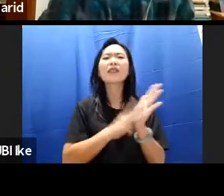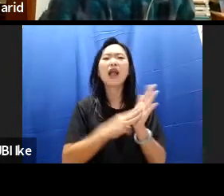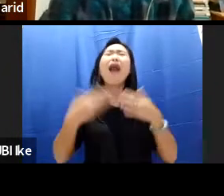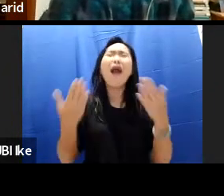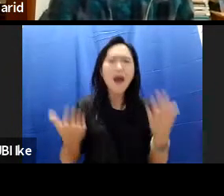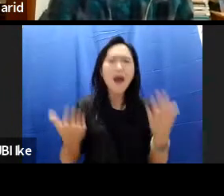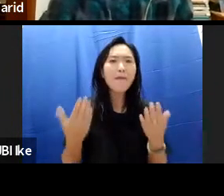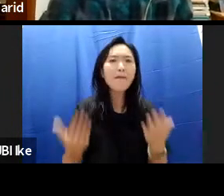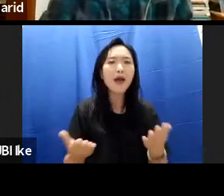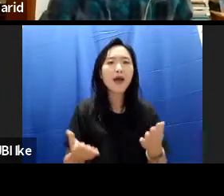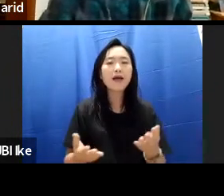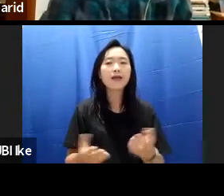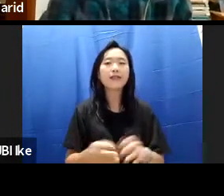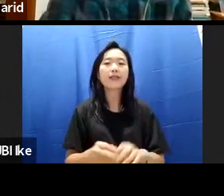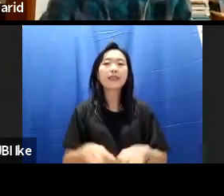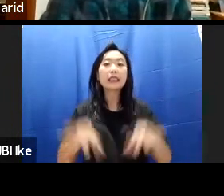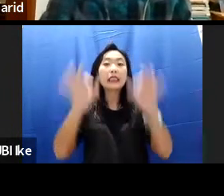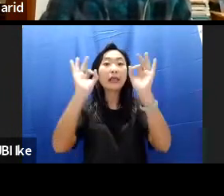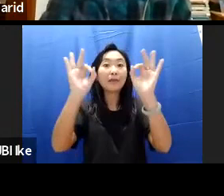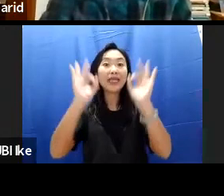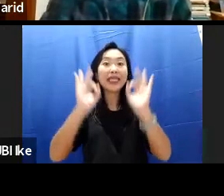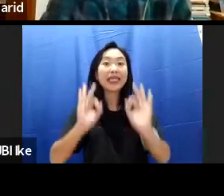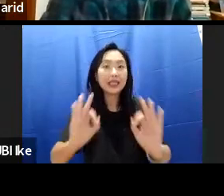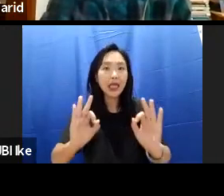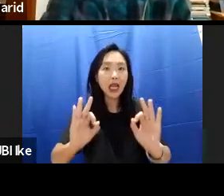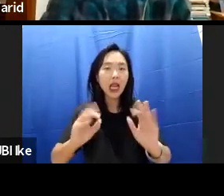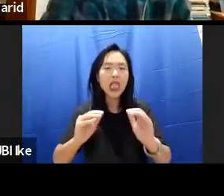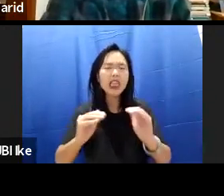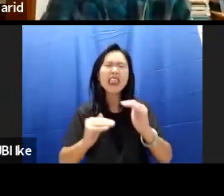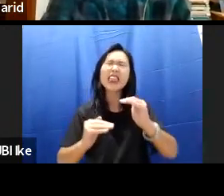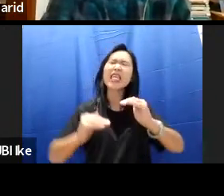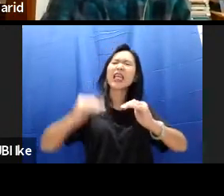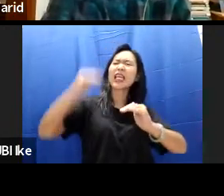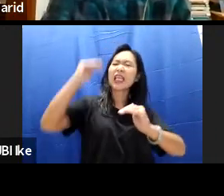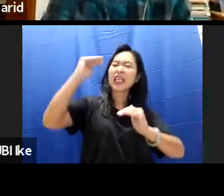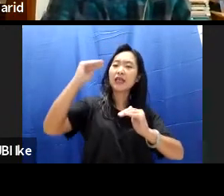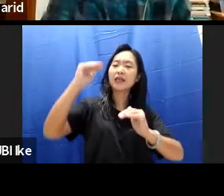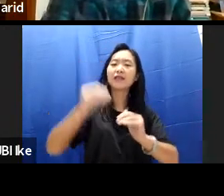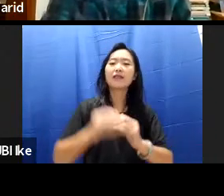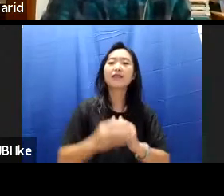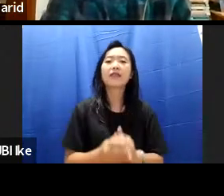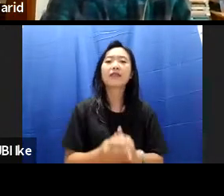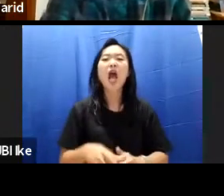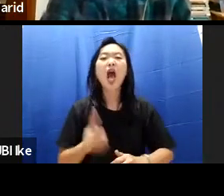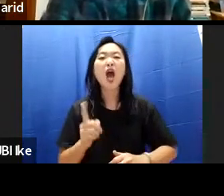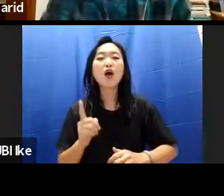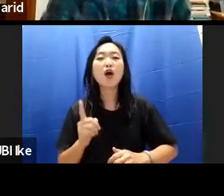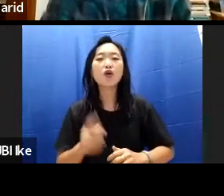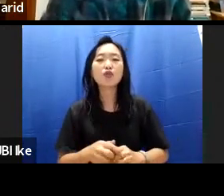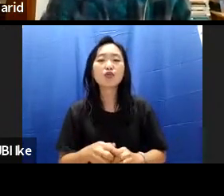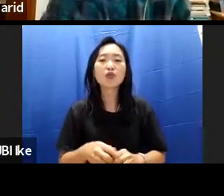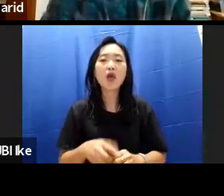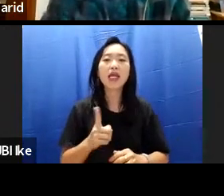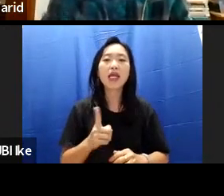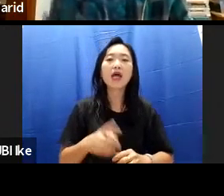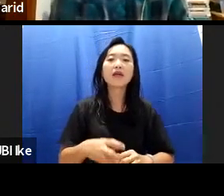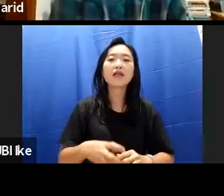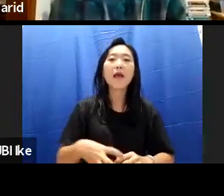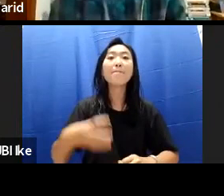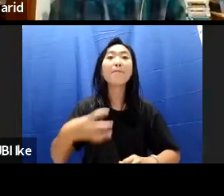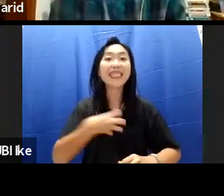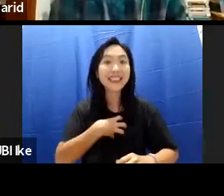sebenarnya pendidikan tinggi itu seharusnya ya, seharusnya menerapkan prinsip-prinsip keadilan, kesetaraan gender, anti diskriminasi,